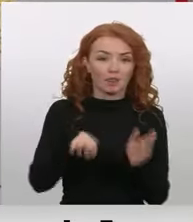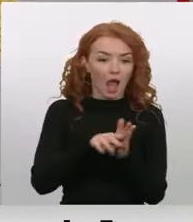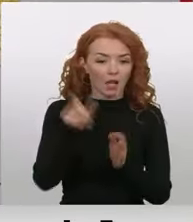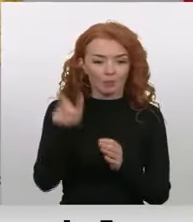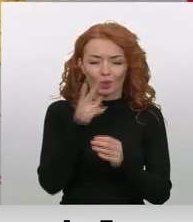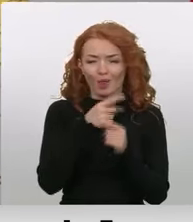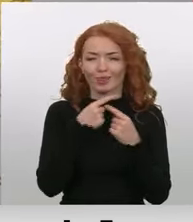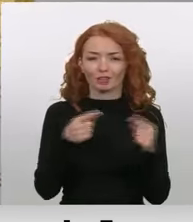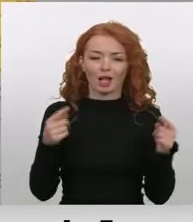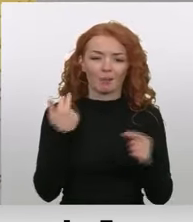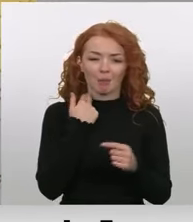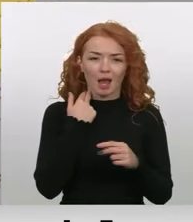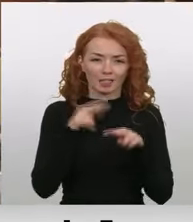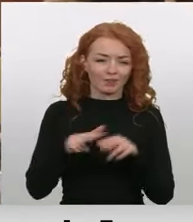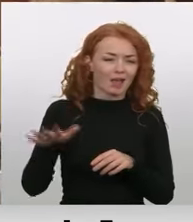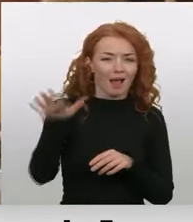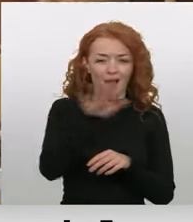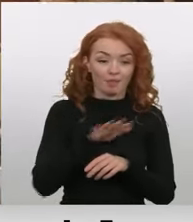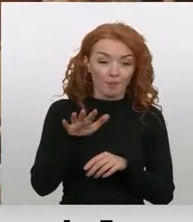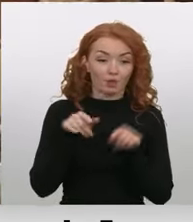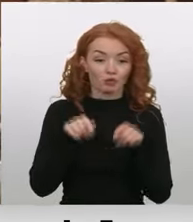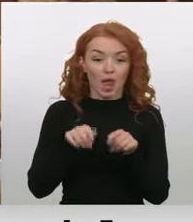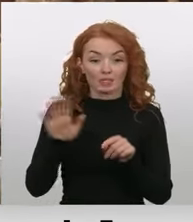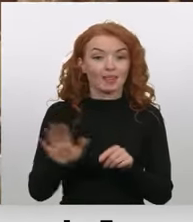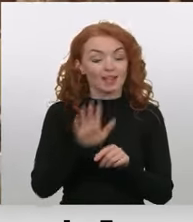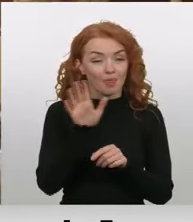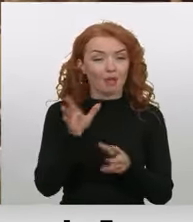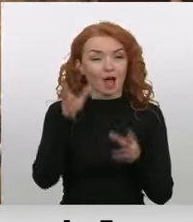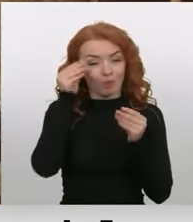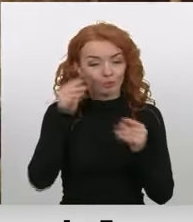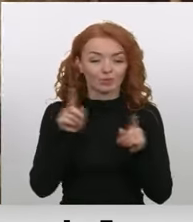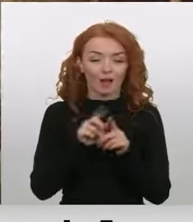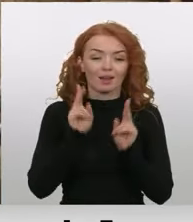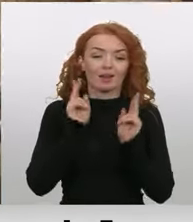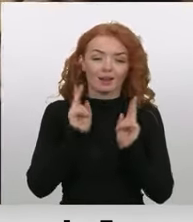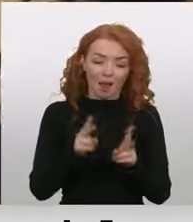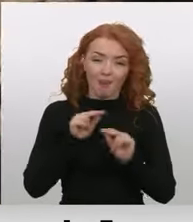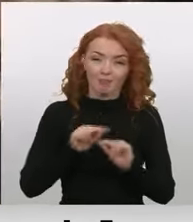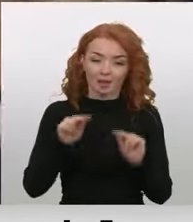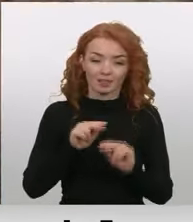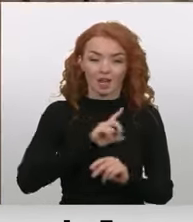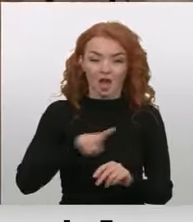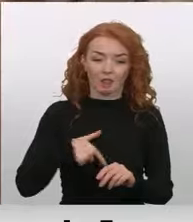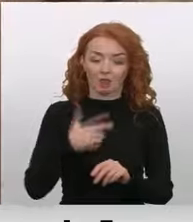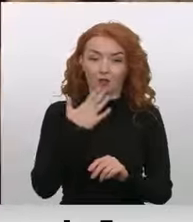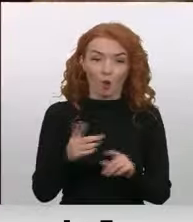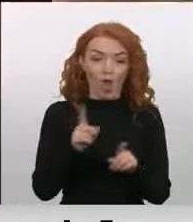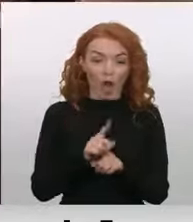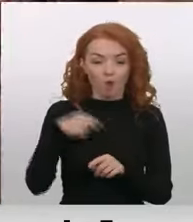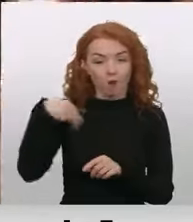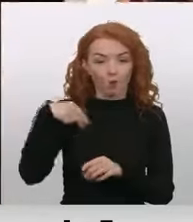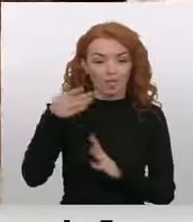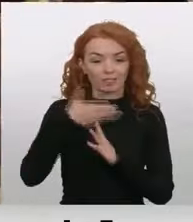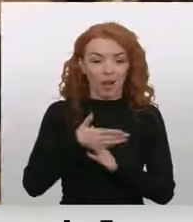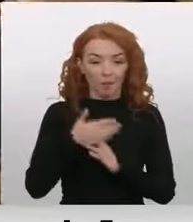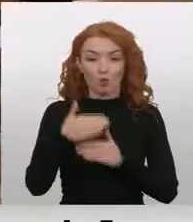no dažādām Lielbritānijas vietām. Šajās dienās viņi apgūst arī, kā nemanāmi mācīt latviešu valodu arī pauzēs starp